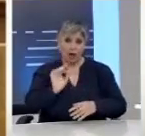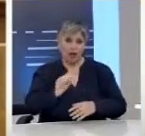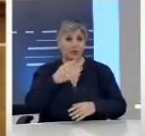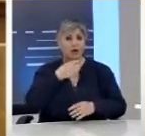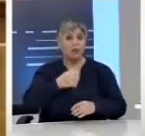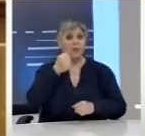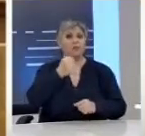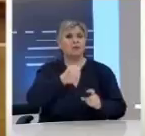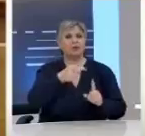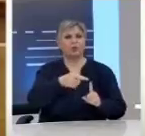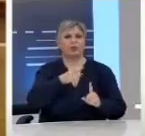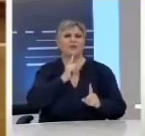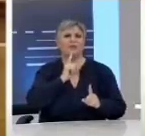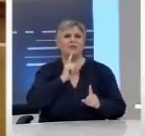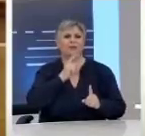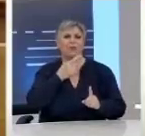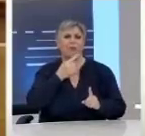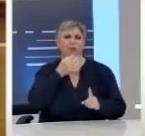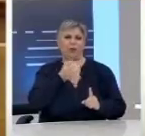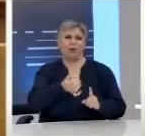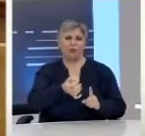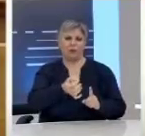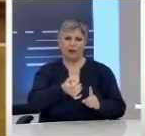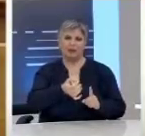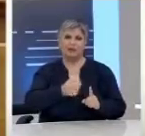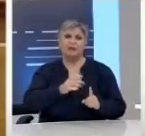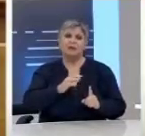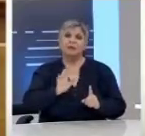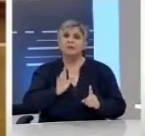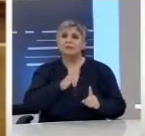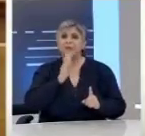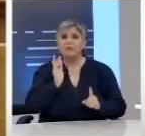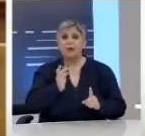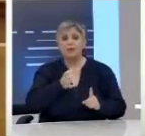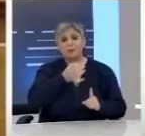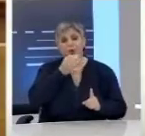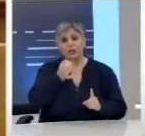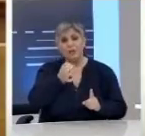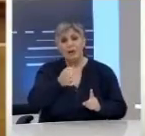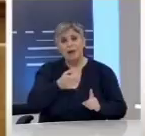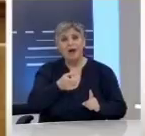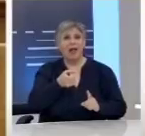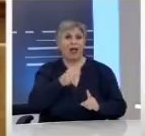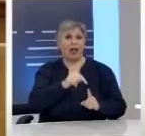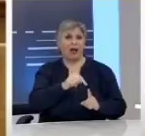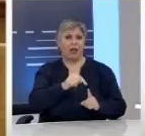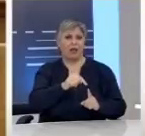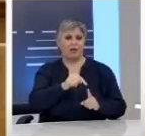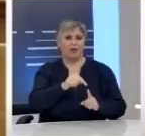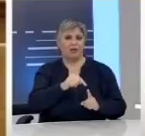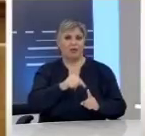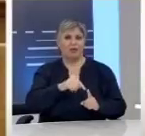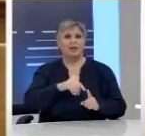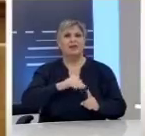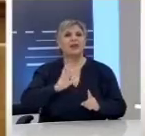του και να υπάρχει κάποια λανθασμένη μεταφορά. Τελειώνω κύριε Πρόεδρε. Τι θα κάνει με τους